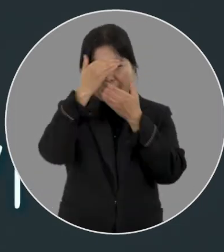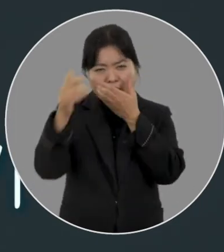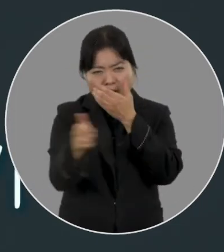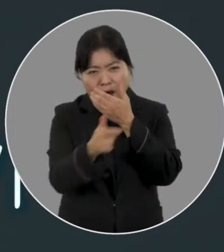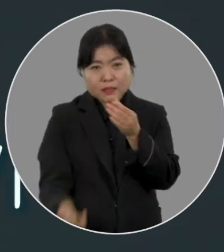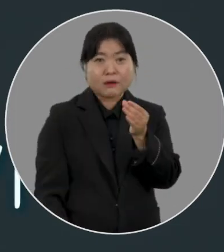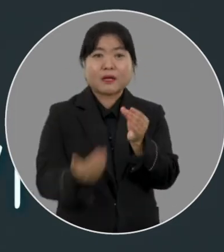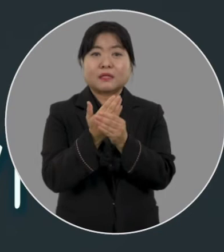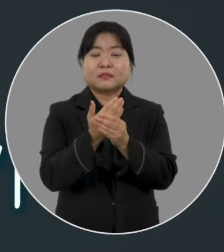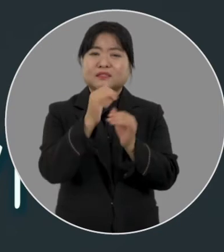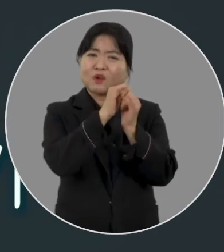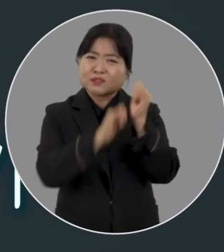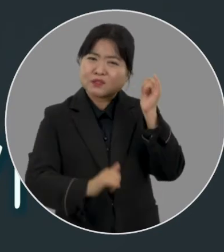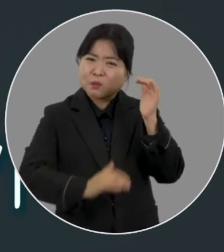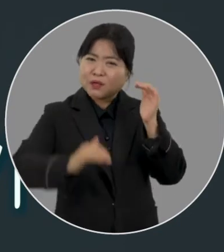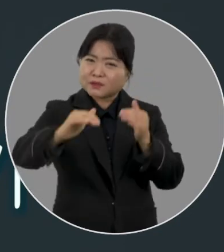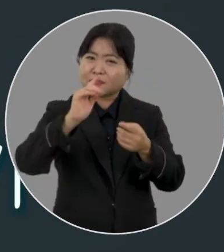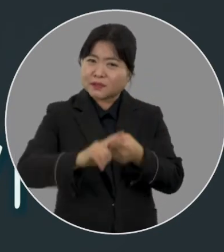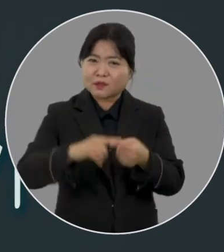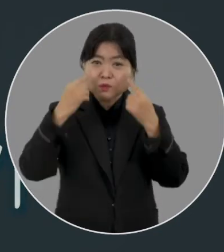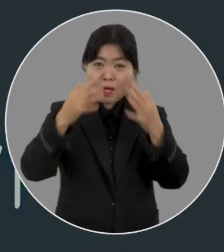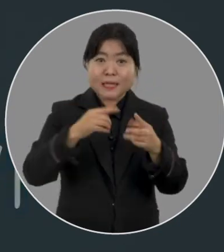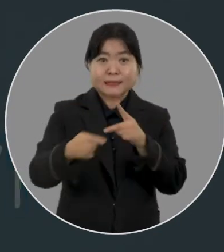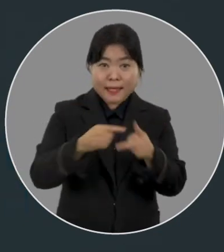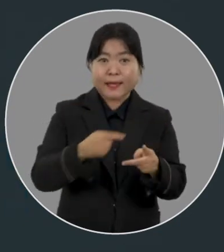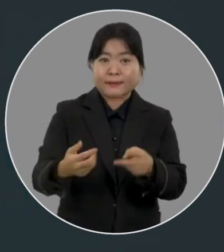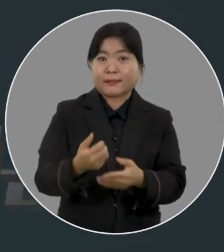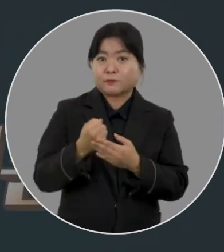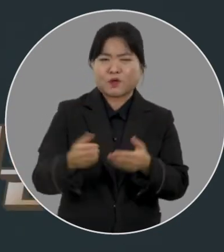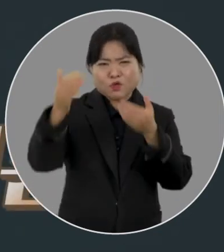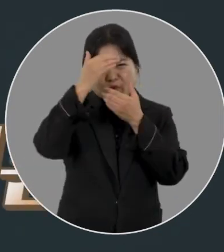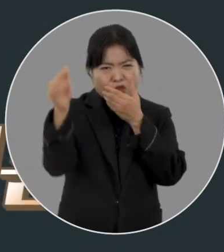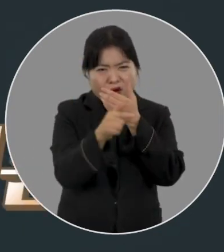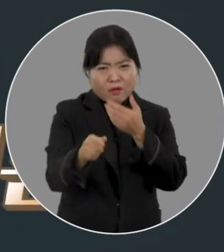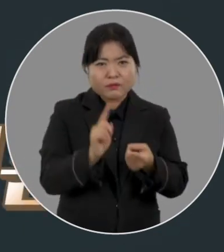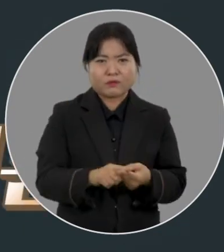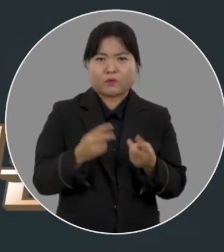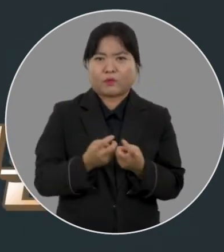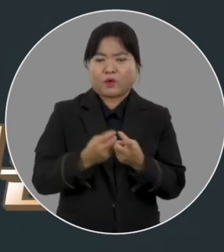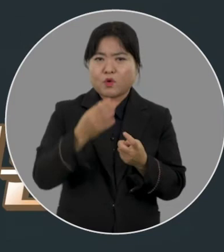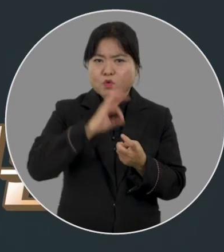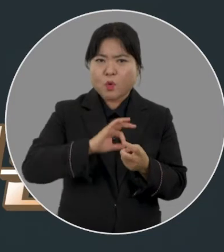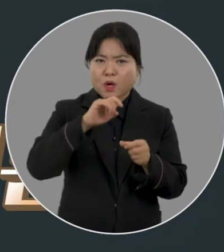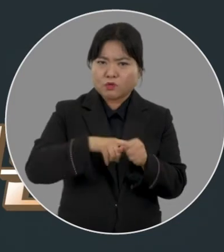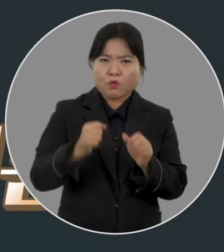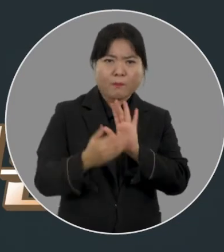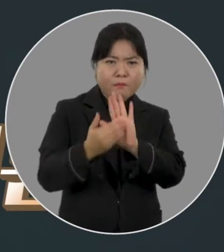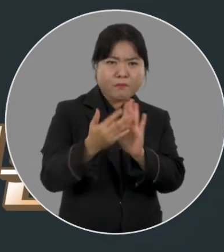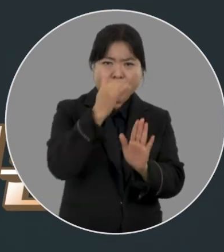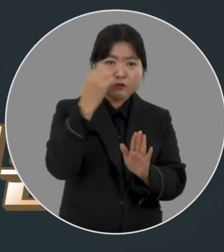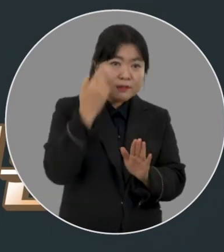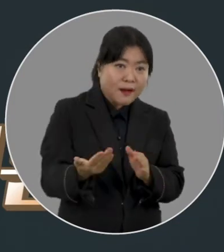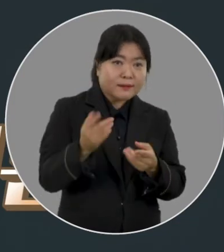수밖에 없는가 하는 역사적 과정을 우리가 정확하게 이해함으로써 이 테러를 인류가 어떻게 효율적으로 막아낼 수 있는가